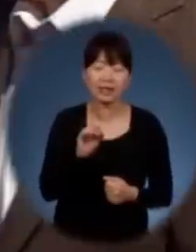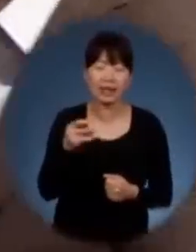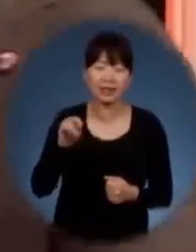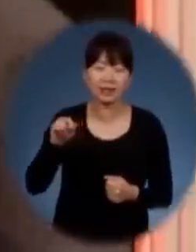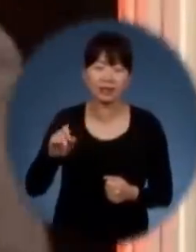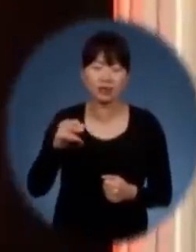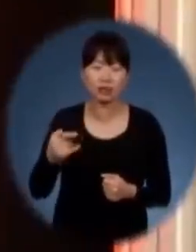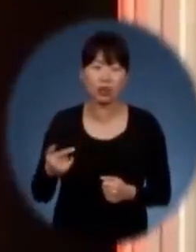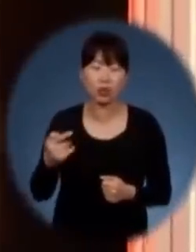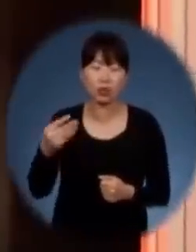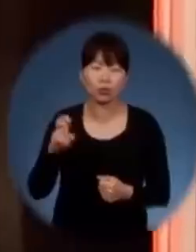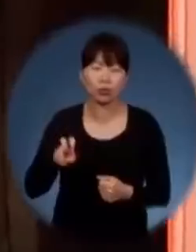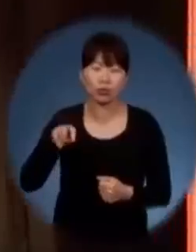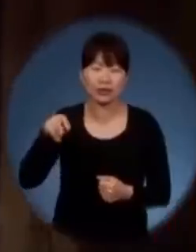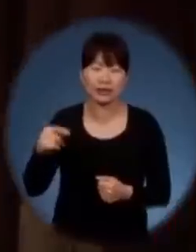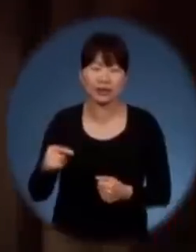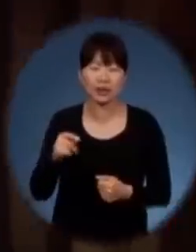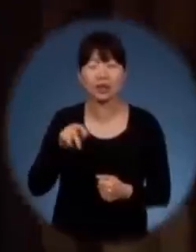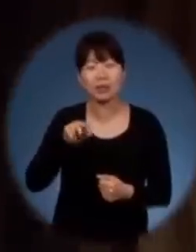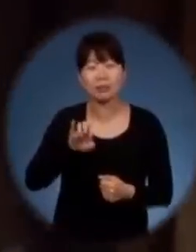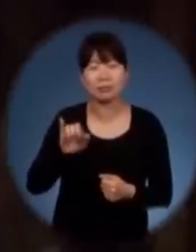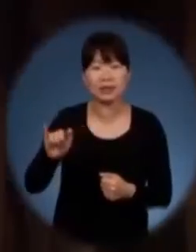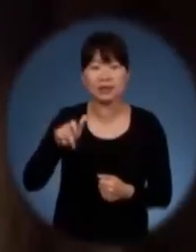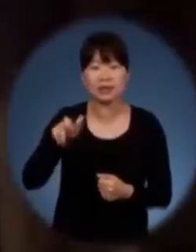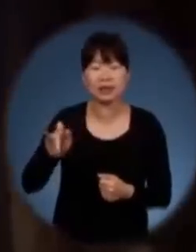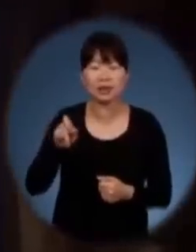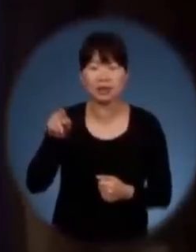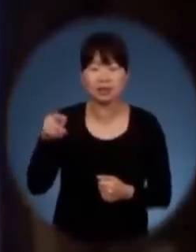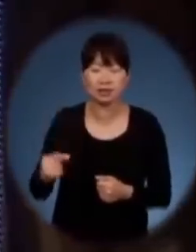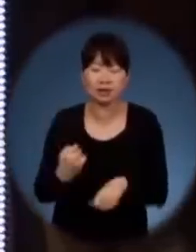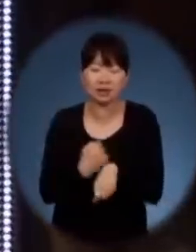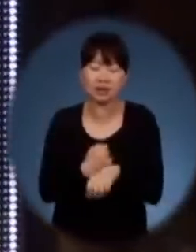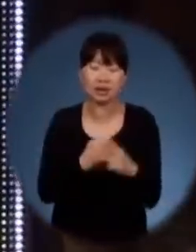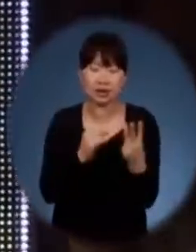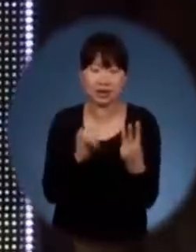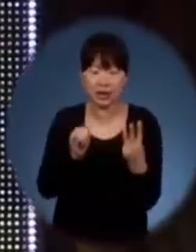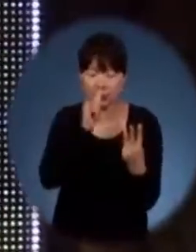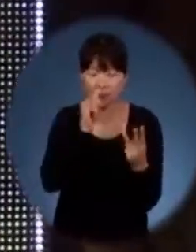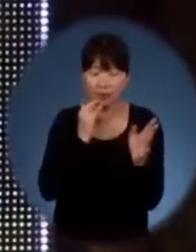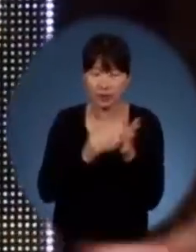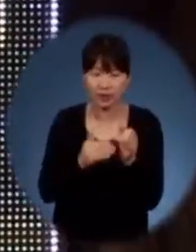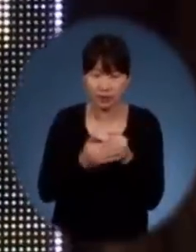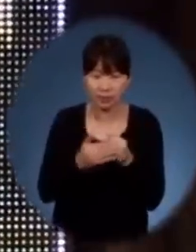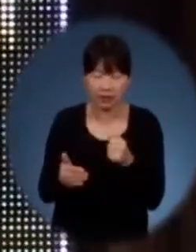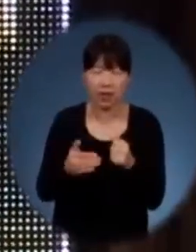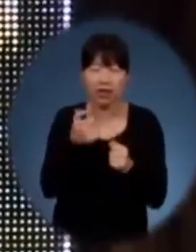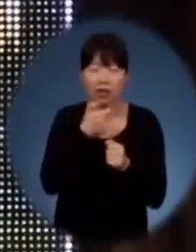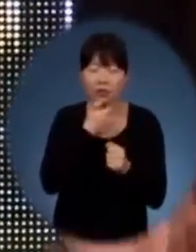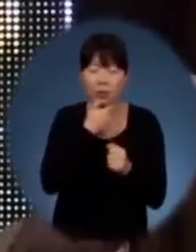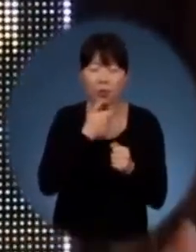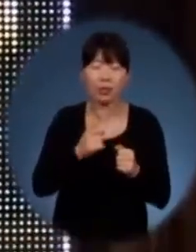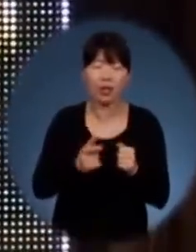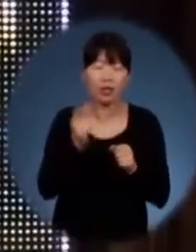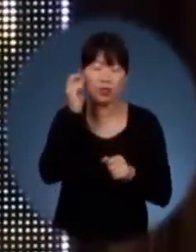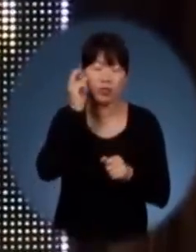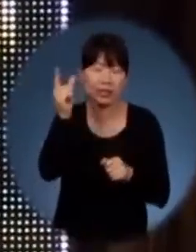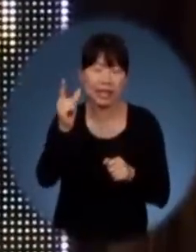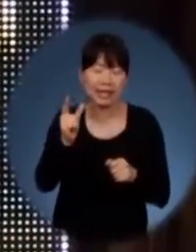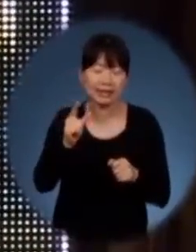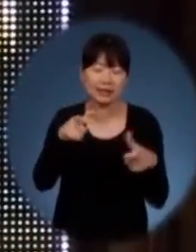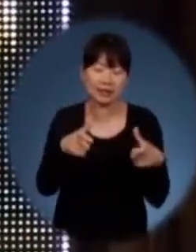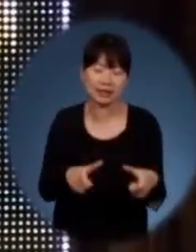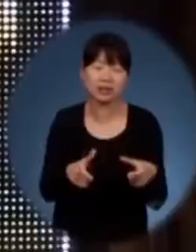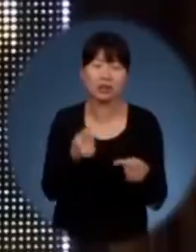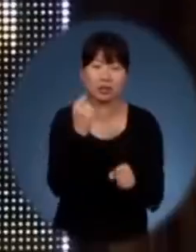로물루스 스키피오 있습니다이 세 사람이 있었기 때문에 로마는 위대한 제국이 될 수